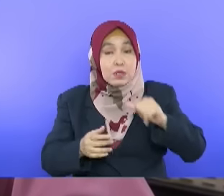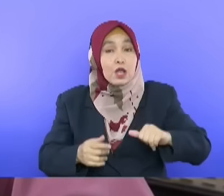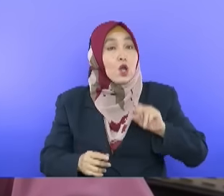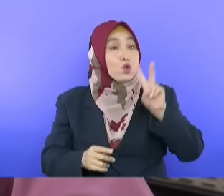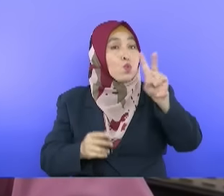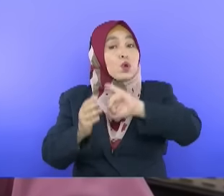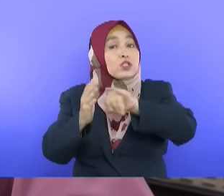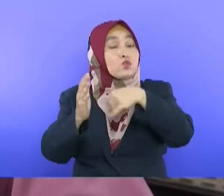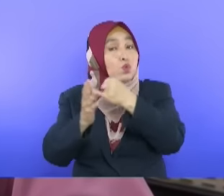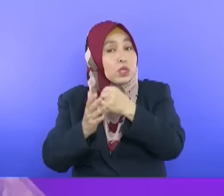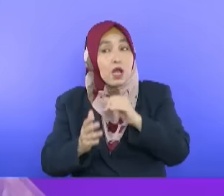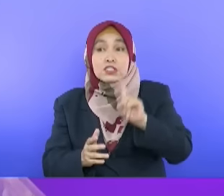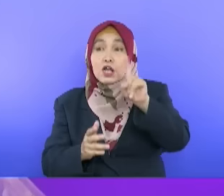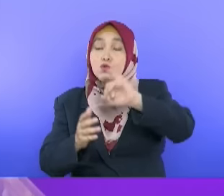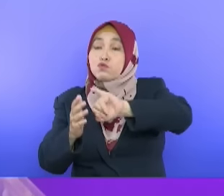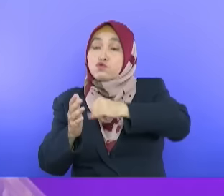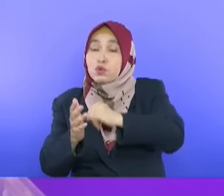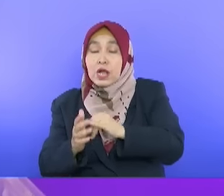komen